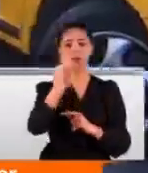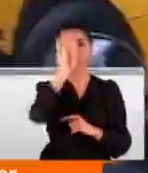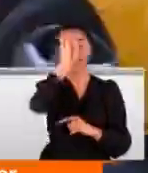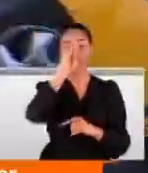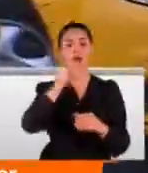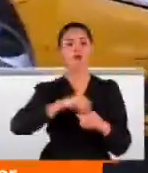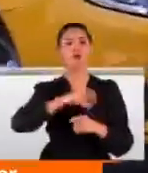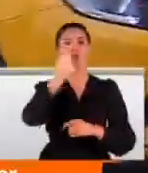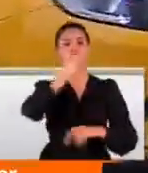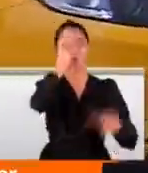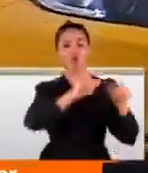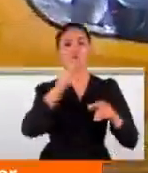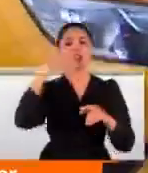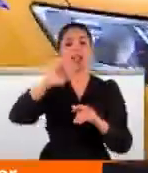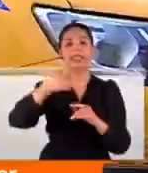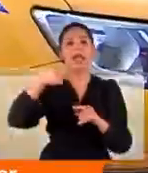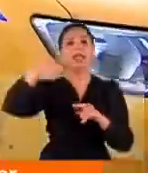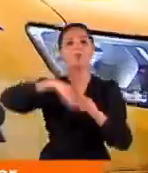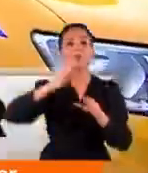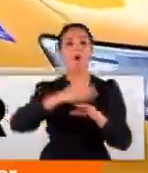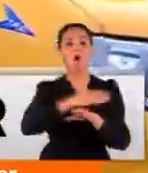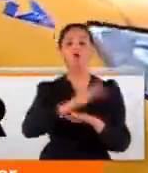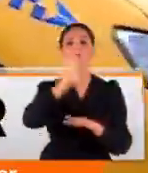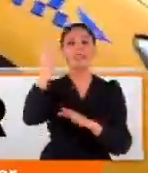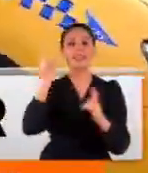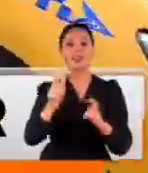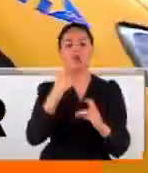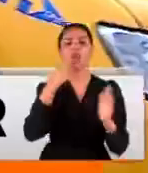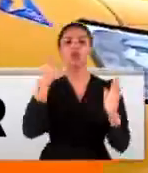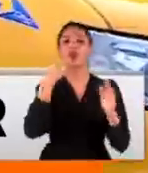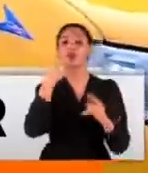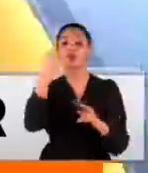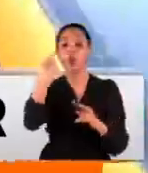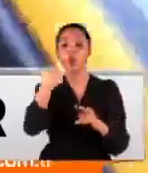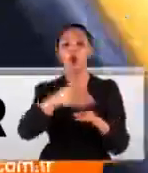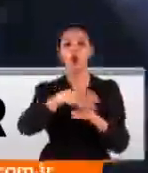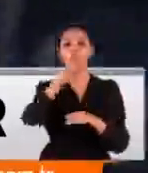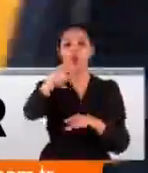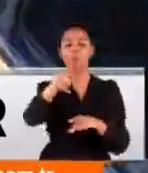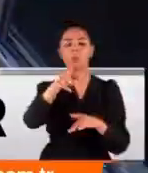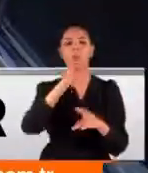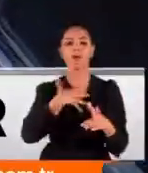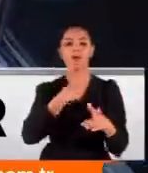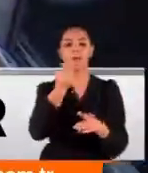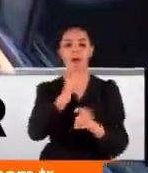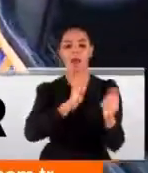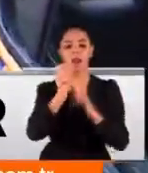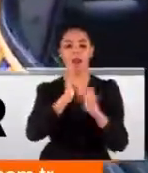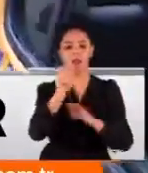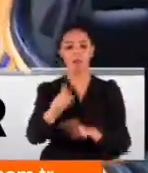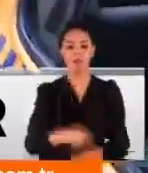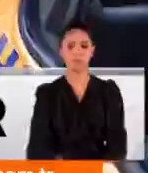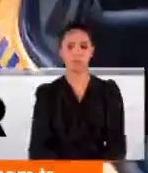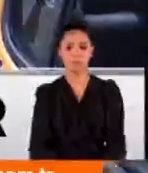turistler genellikle taksiye binmeden önce gidecekleri yeri söylüyor ve öncesinde taksiciyle pazarlık yapıyor. Where are you going? Visa Center Global